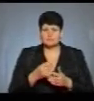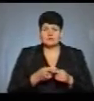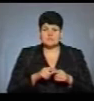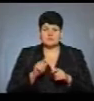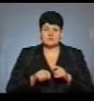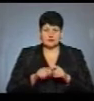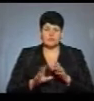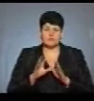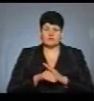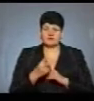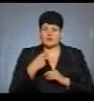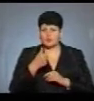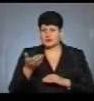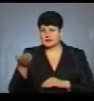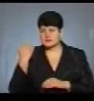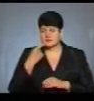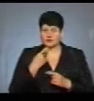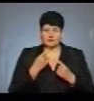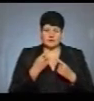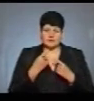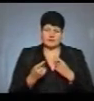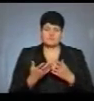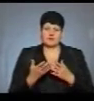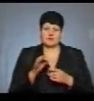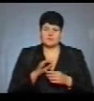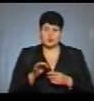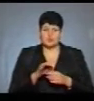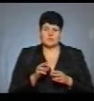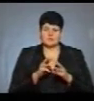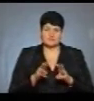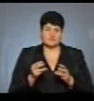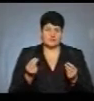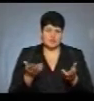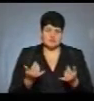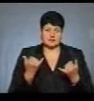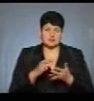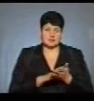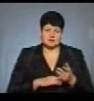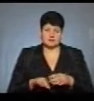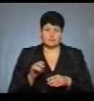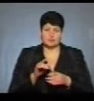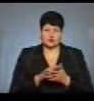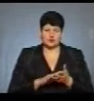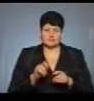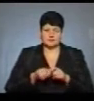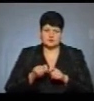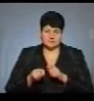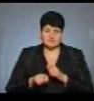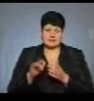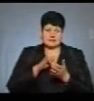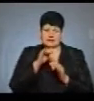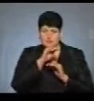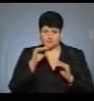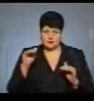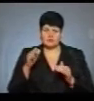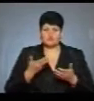перевірка запроваджена вже 2 роки назад, ми говорили про верифікацію Міністерством фінансів. Далі продовжується верифікація баз даних на центральному рівні